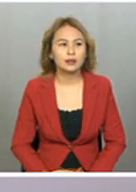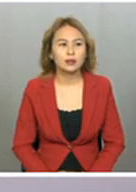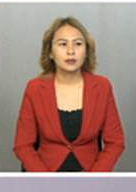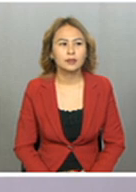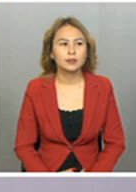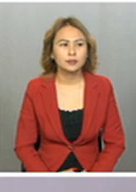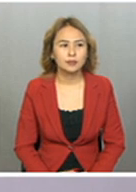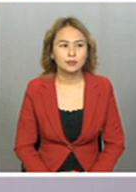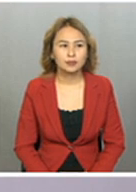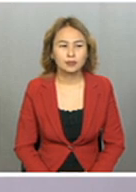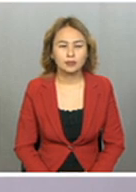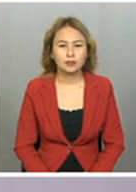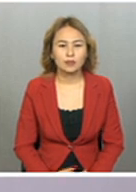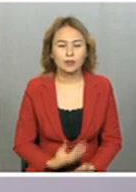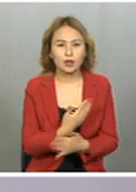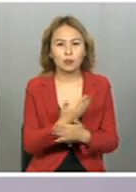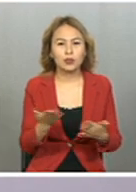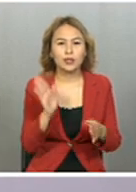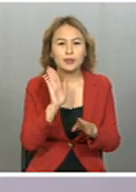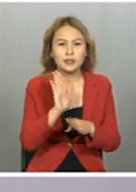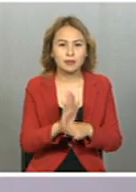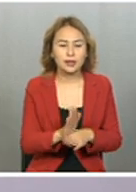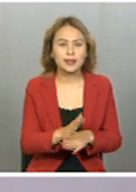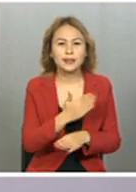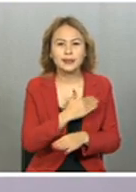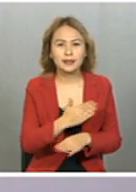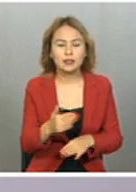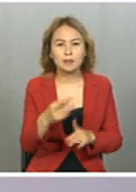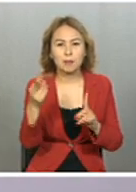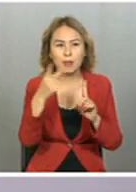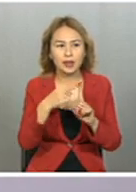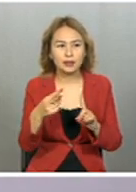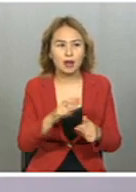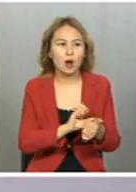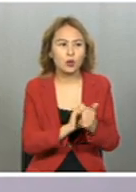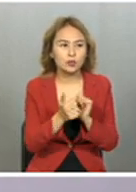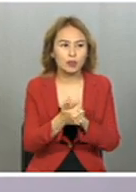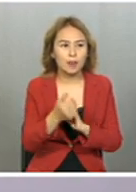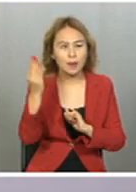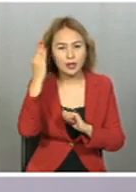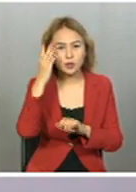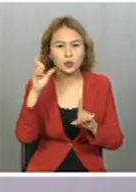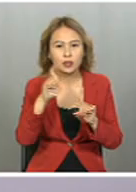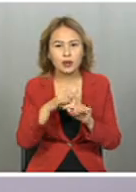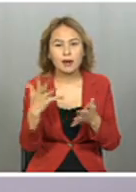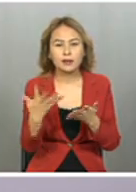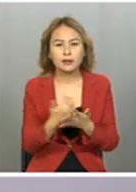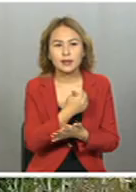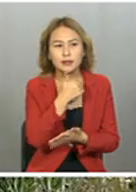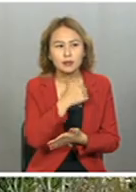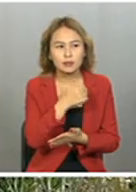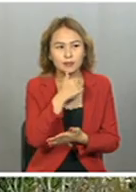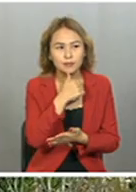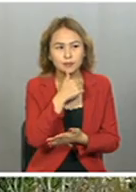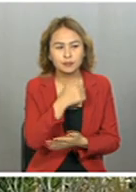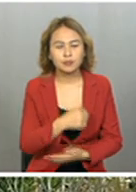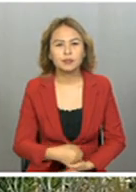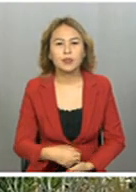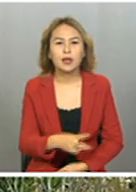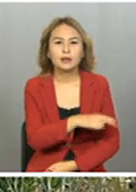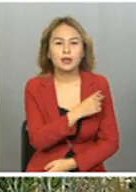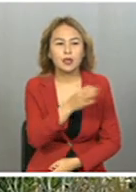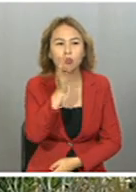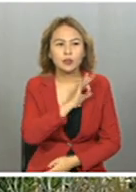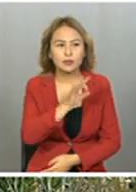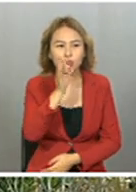орындайық. Бұл тапсырмада сіз мәтіннен ауыспалы мағынадағы сөздерді анықтаңыз. Дәрілік